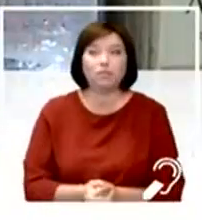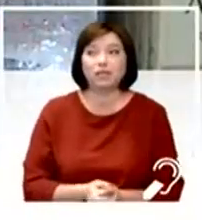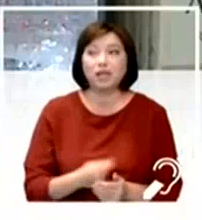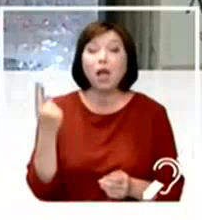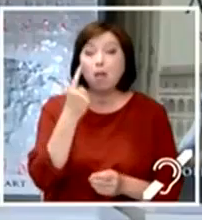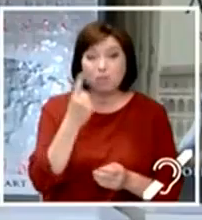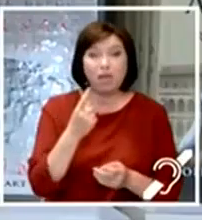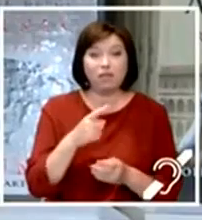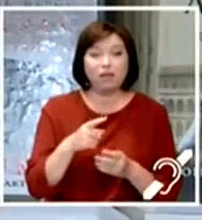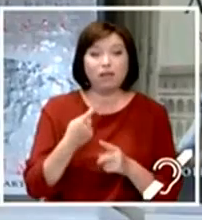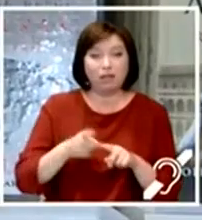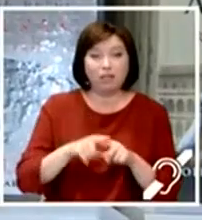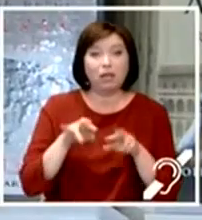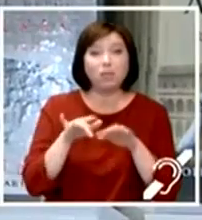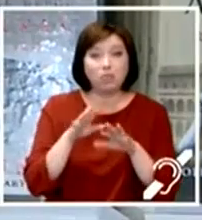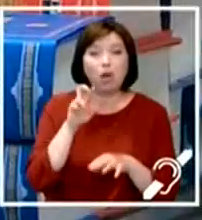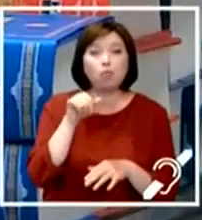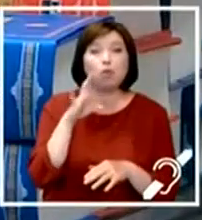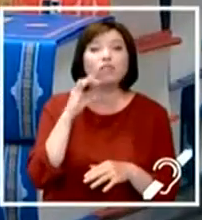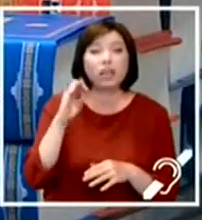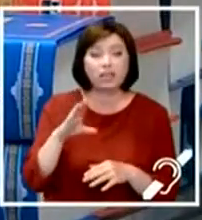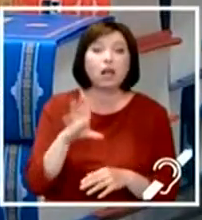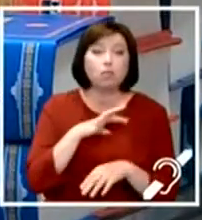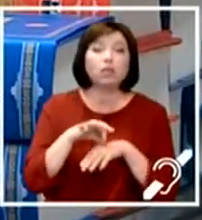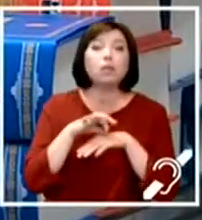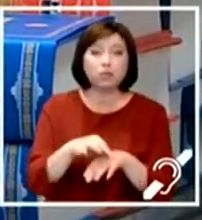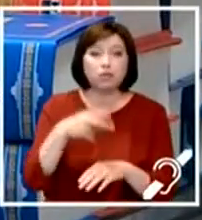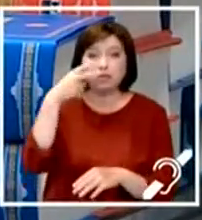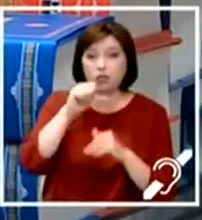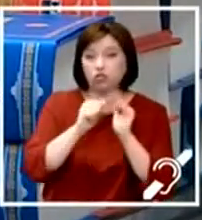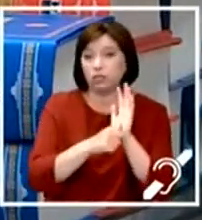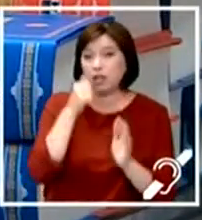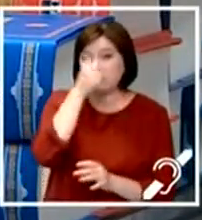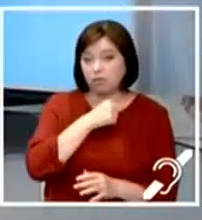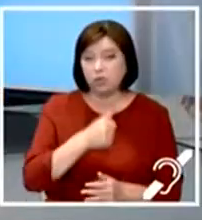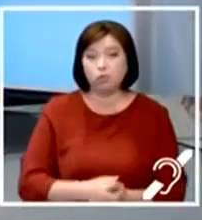Prima ediție a Salonului Internațional de Carte Bookfest Chișinău a avut loc în 2016.